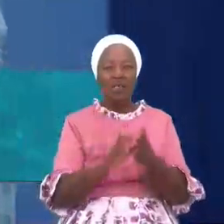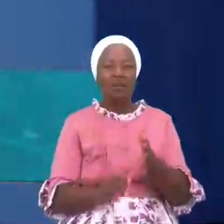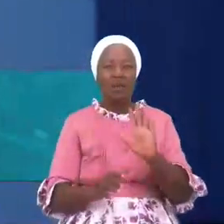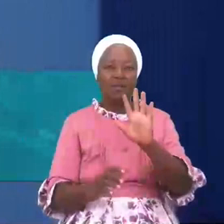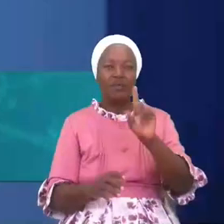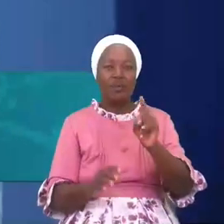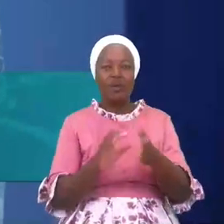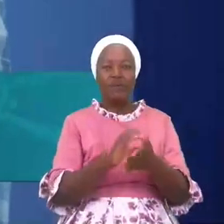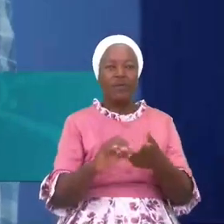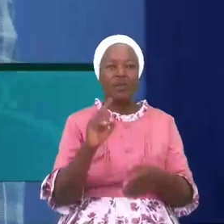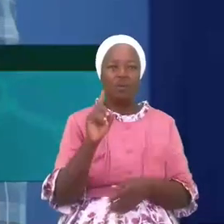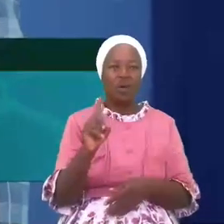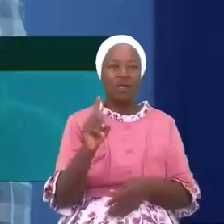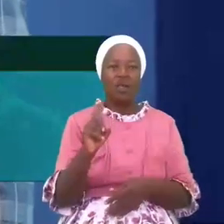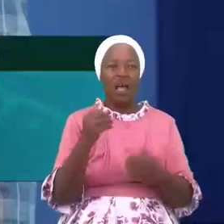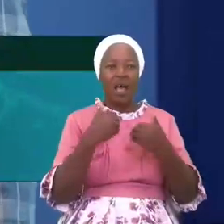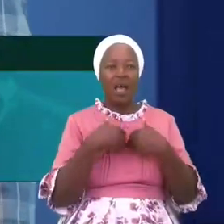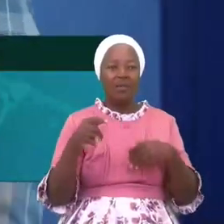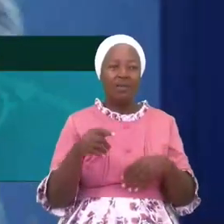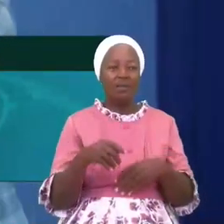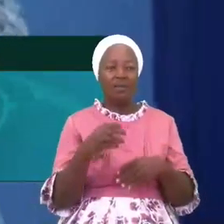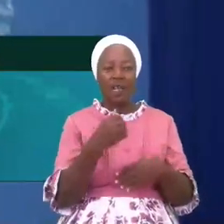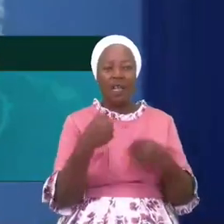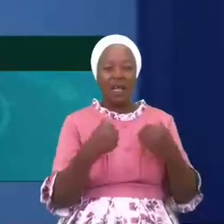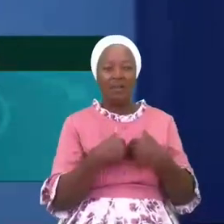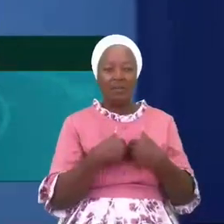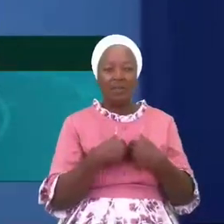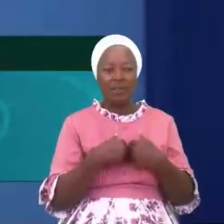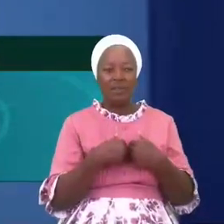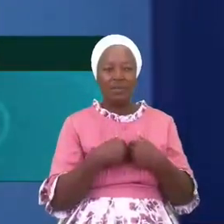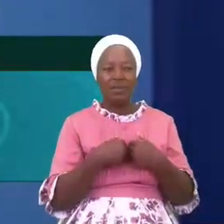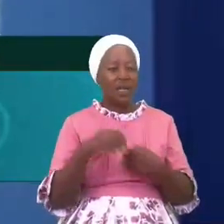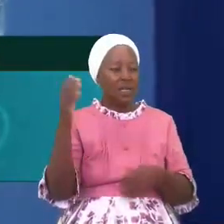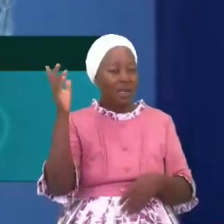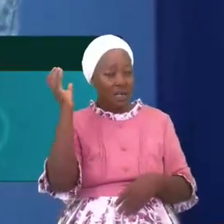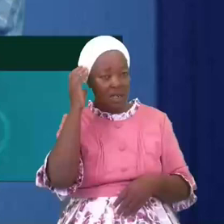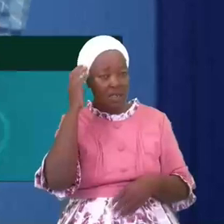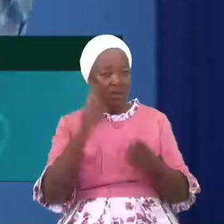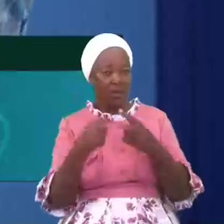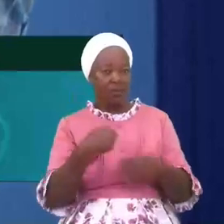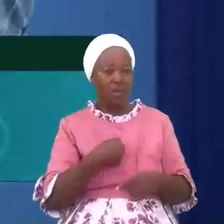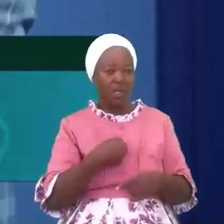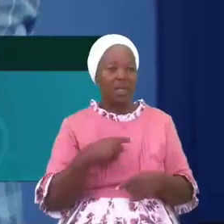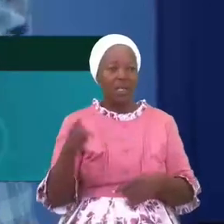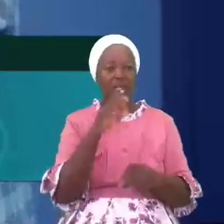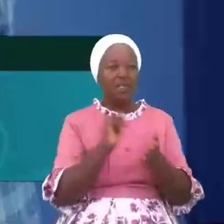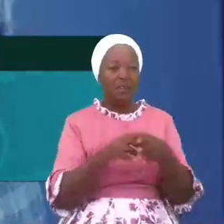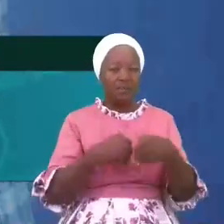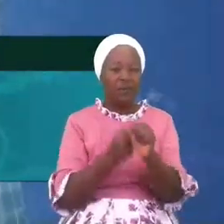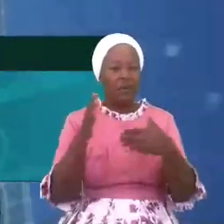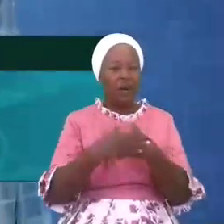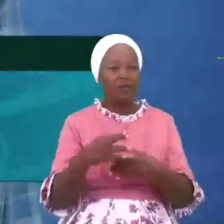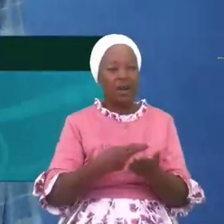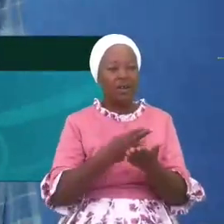51, verset 1. Écoutez-moi, vous qui poursuivez la justice. Il y a des gens,